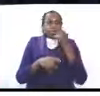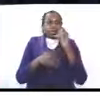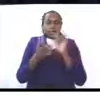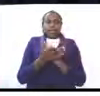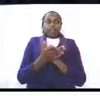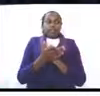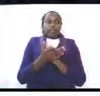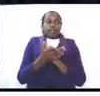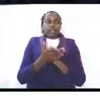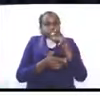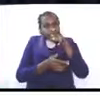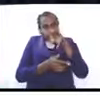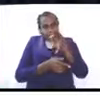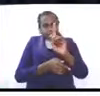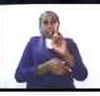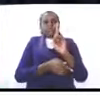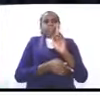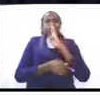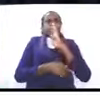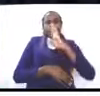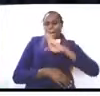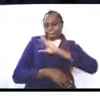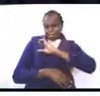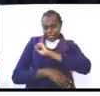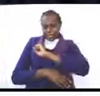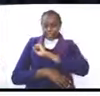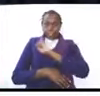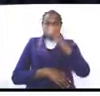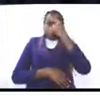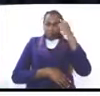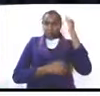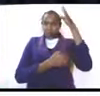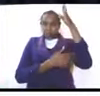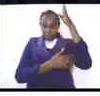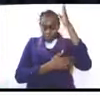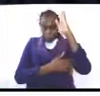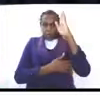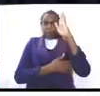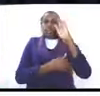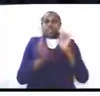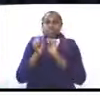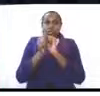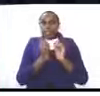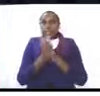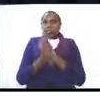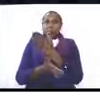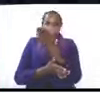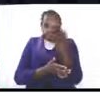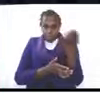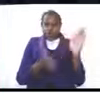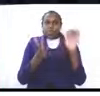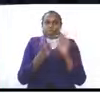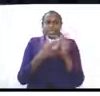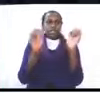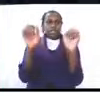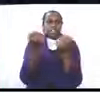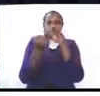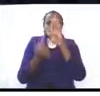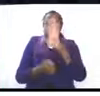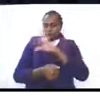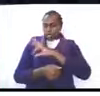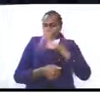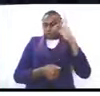kuwa uwe na uvumilivu, sababu Mungu ako pamoja nawe, ndio aokoe nafsi